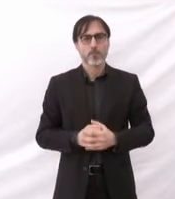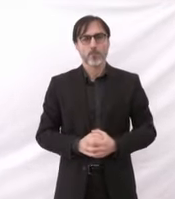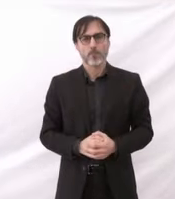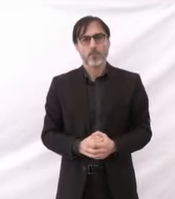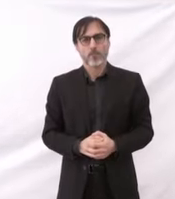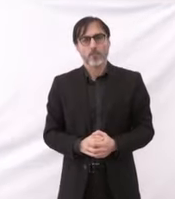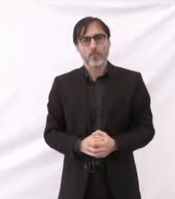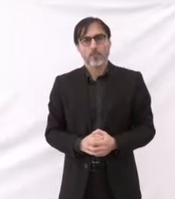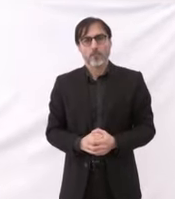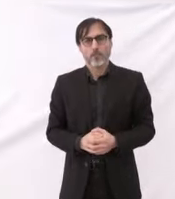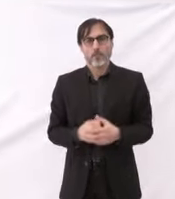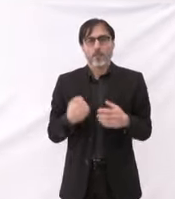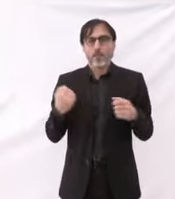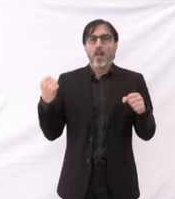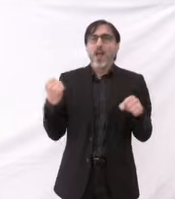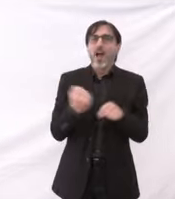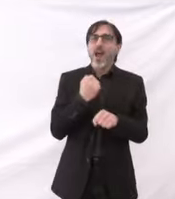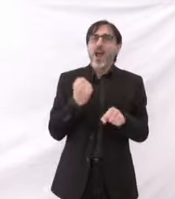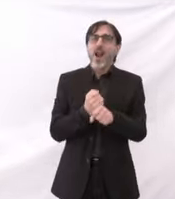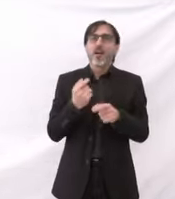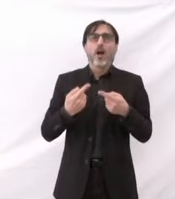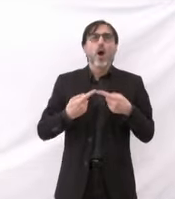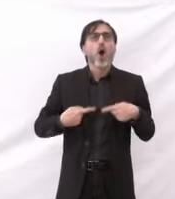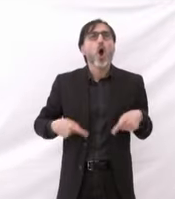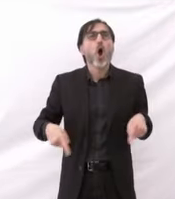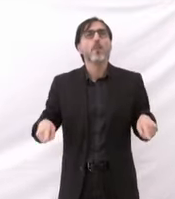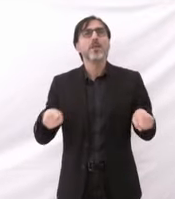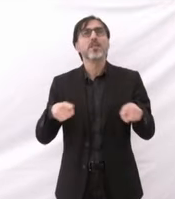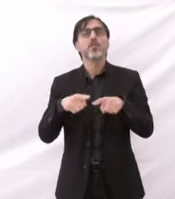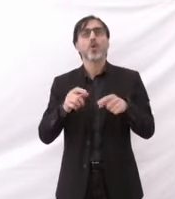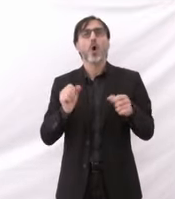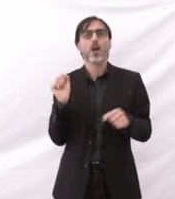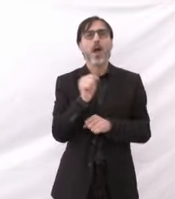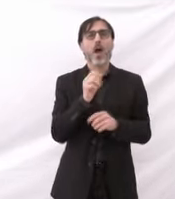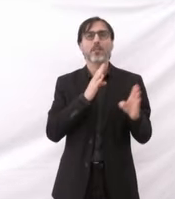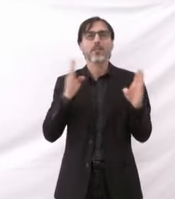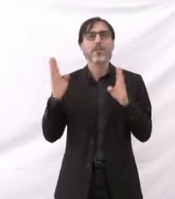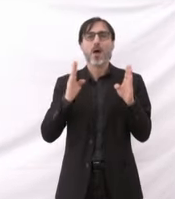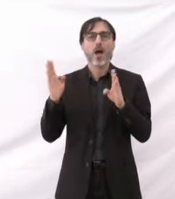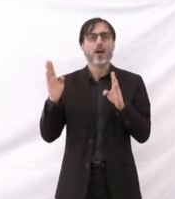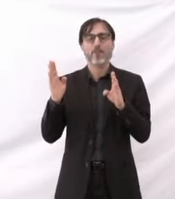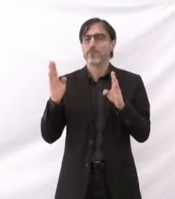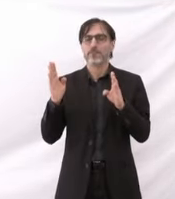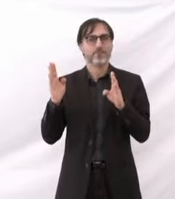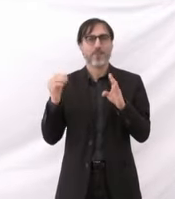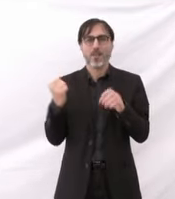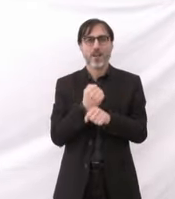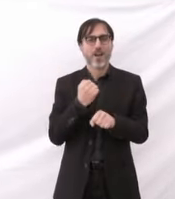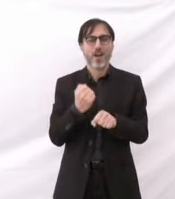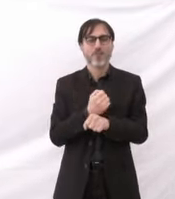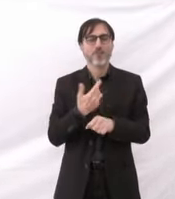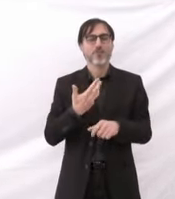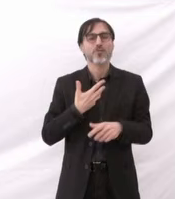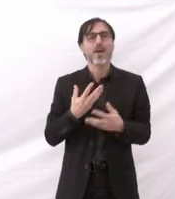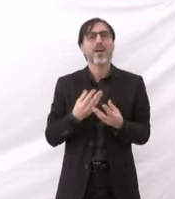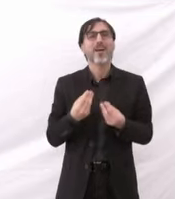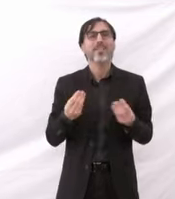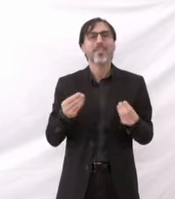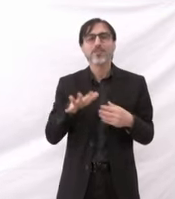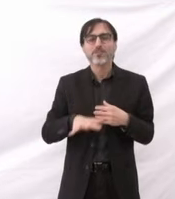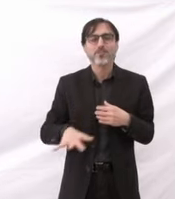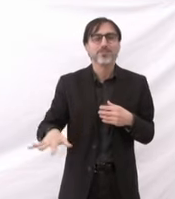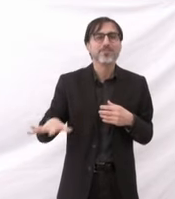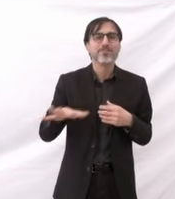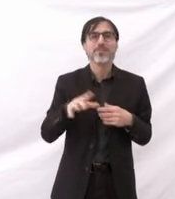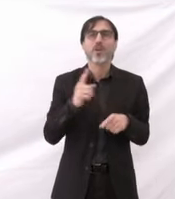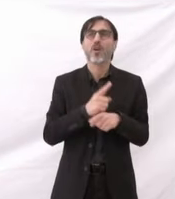Non è il lavoro della Commissione Antimafia che sta facendo un lavoro, ma sono nate tante realtà che si riempiono la